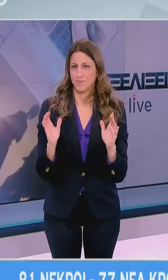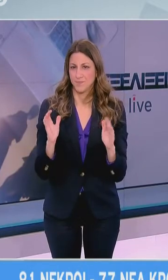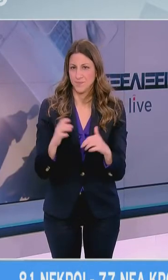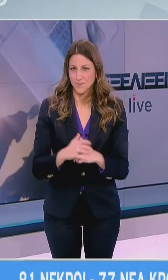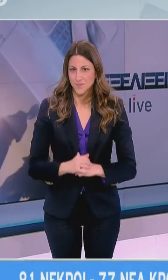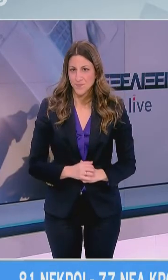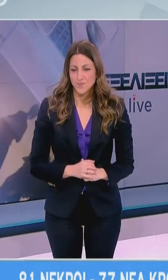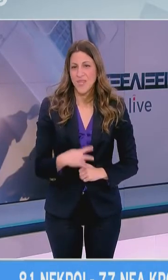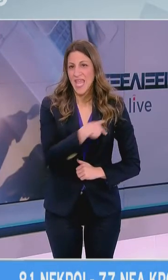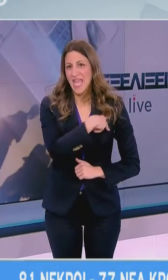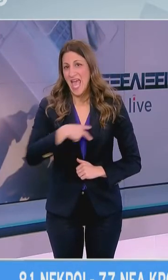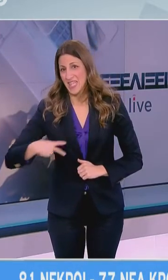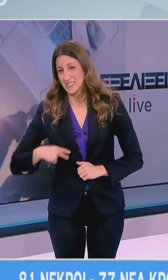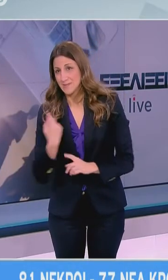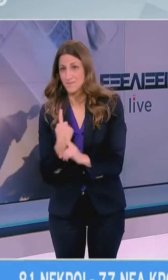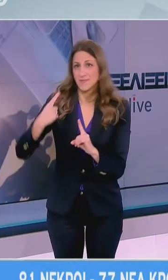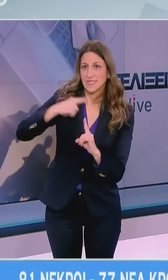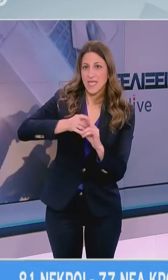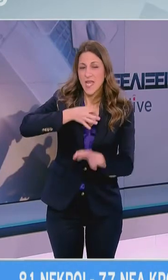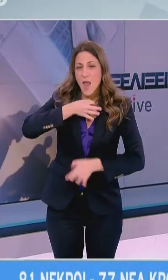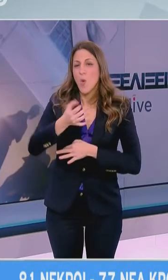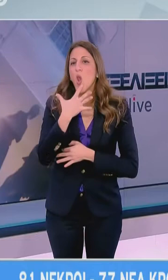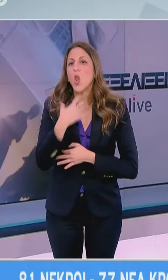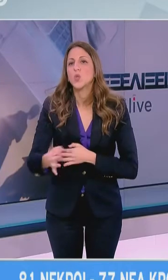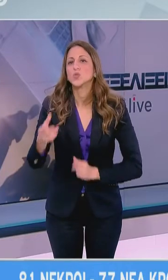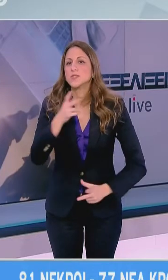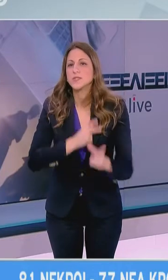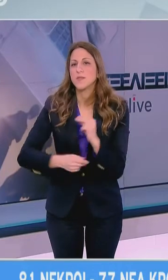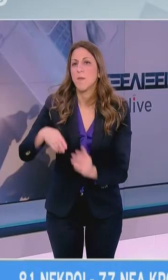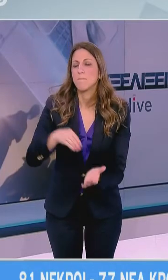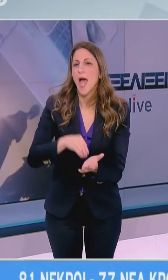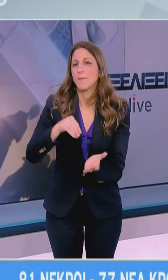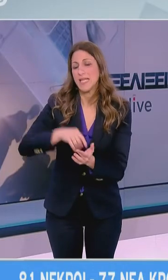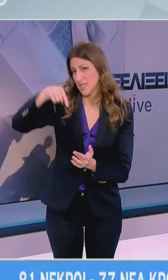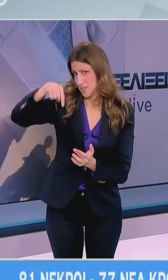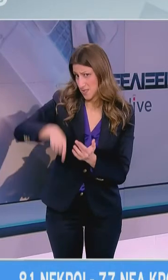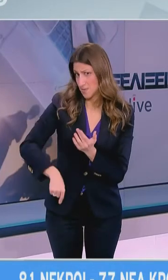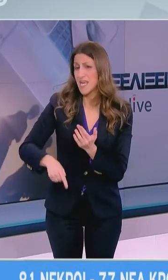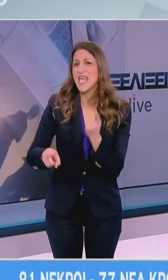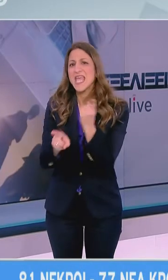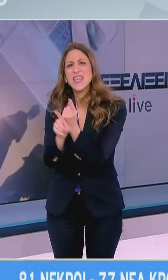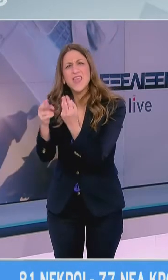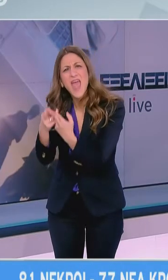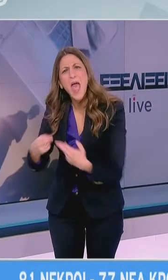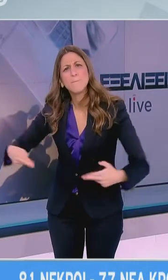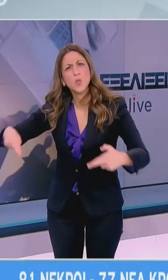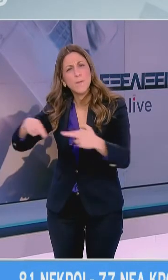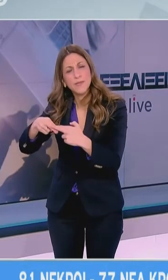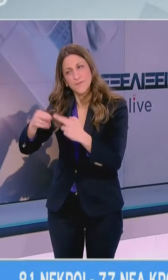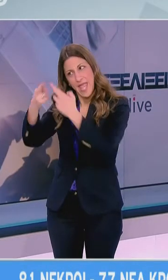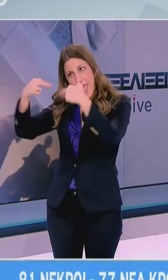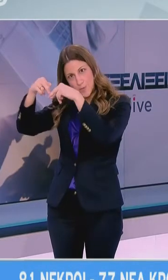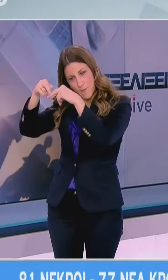μου επιτρέπετε εδώ να προσθέσω κάτι, γιατί γίνεται πάρα πολύ λόγος και συζητήσαμε και σήμερα και η ειδική υποεπιτροπή της Επιτροπής